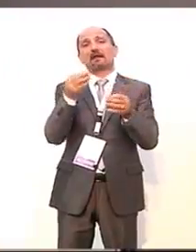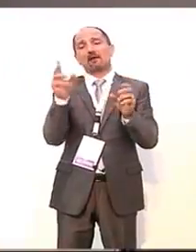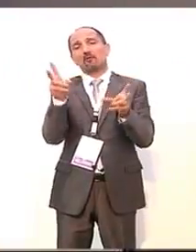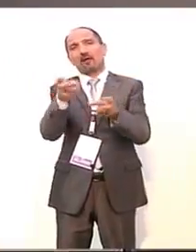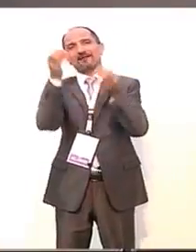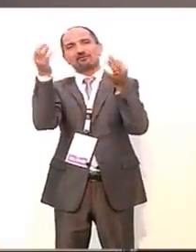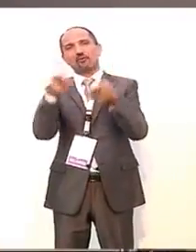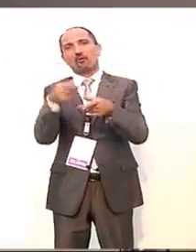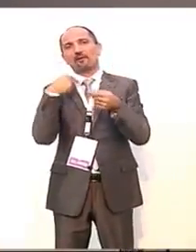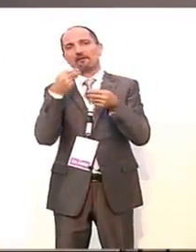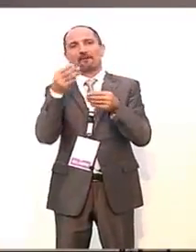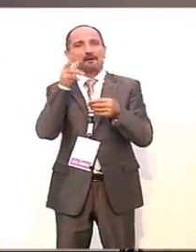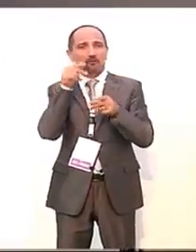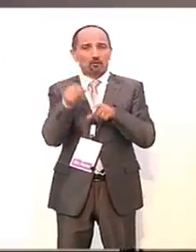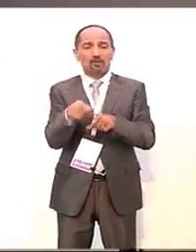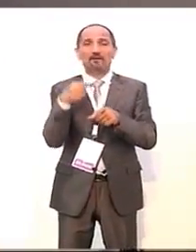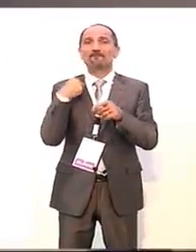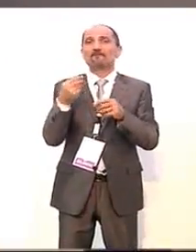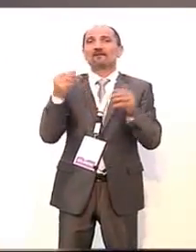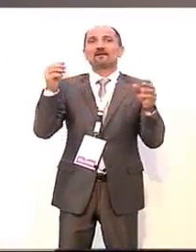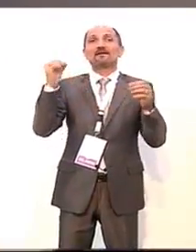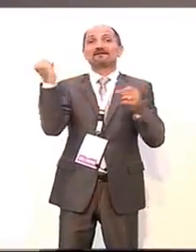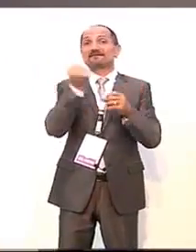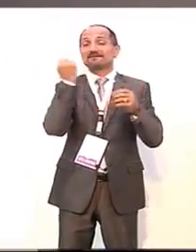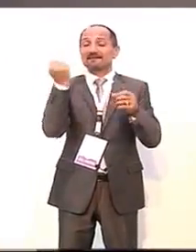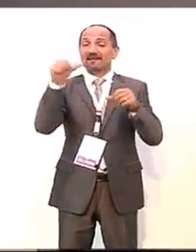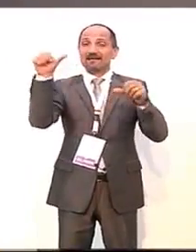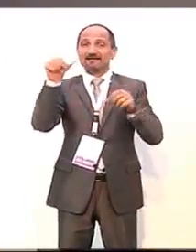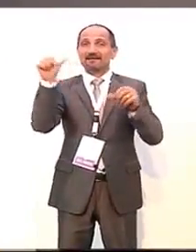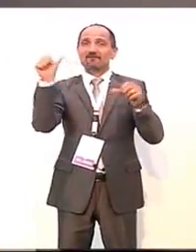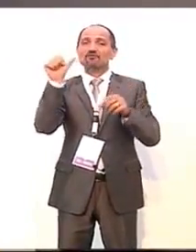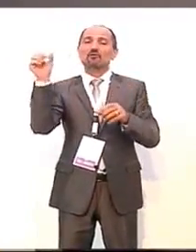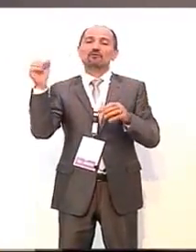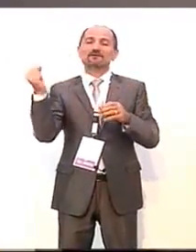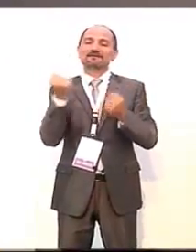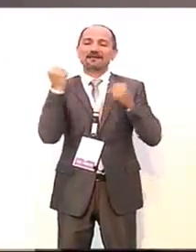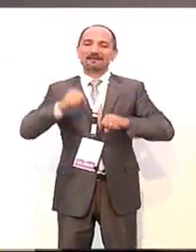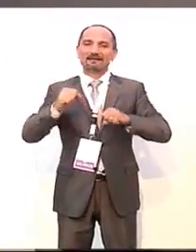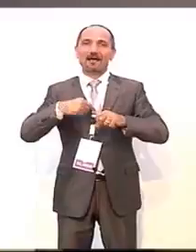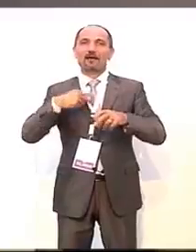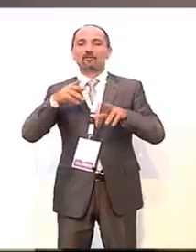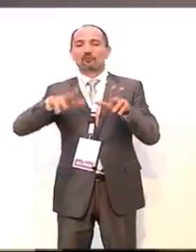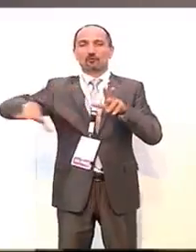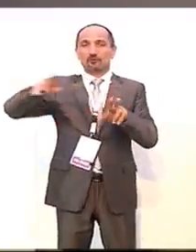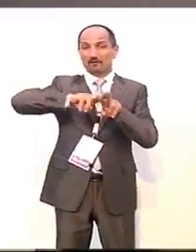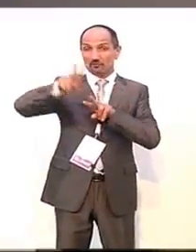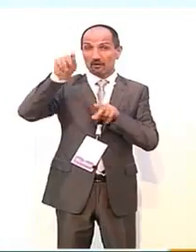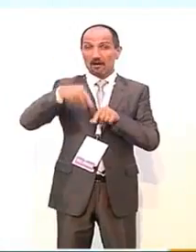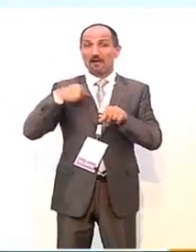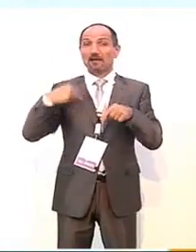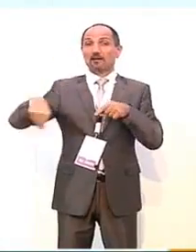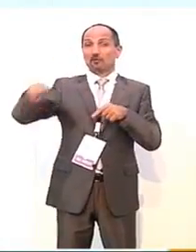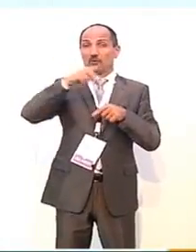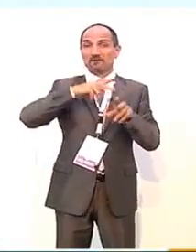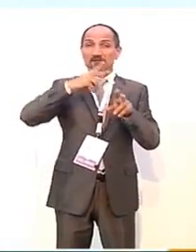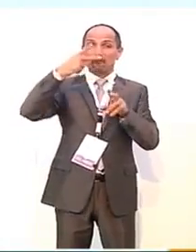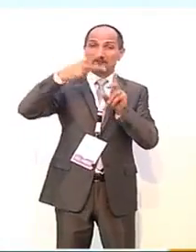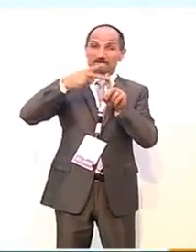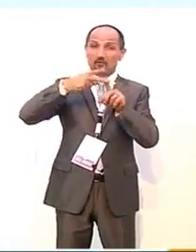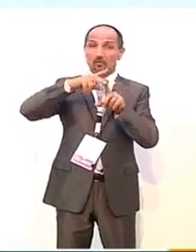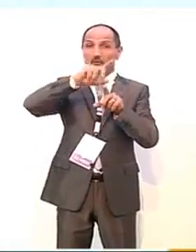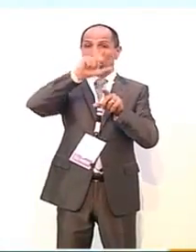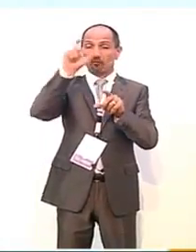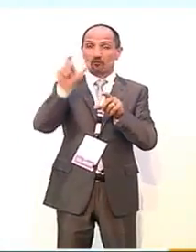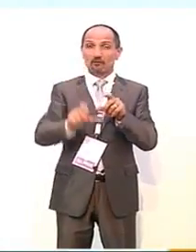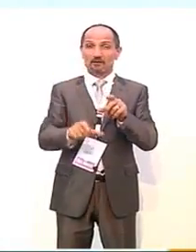nostro servizio sanitario nazionale sarà insostenibile perché noi siamo il secondo paese con la più